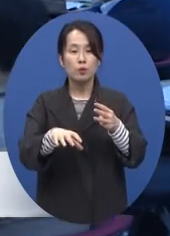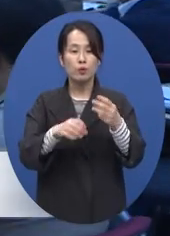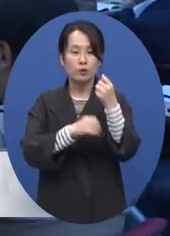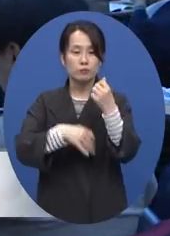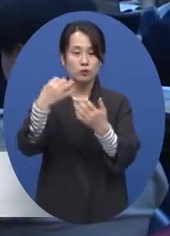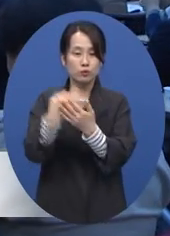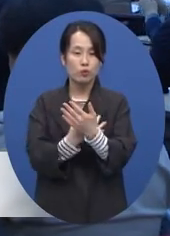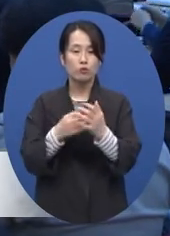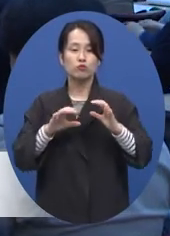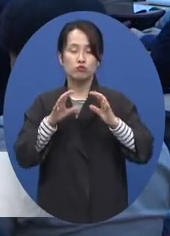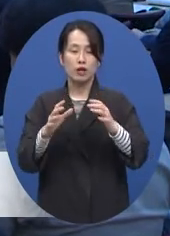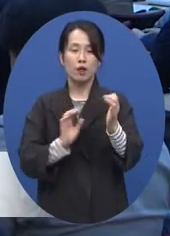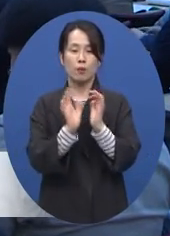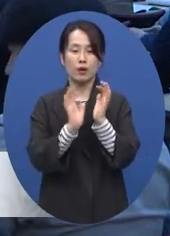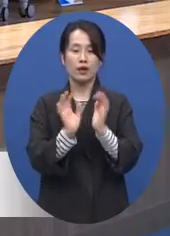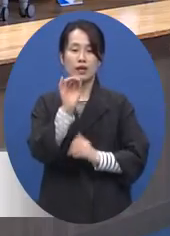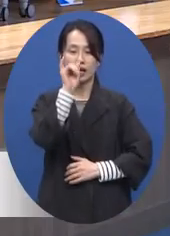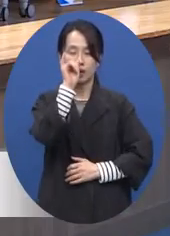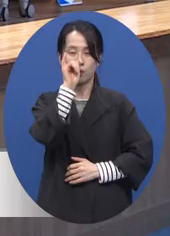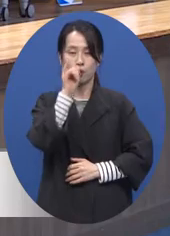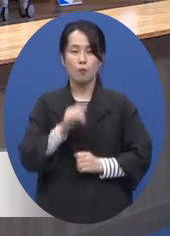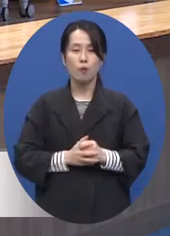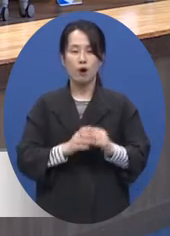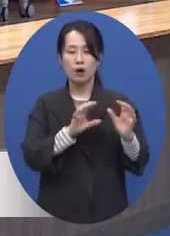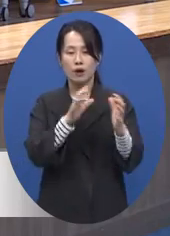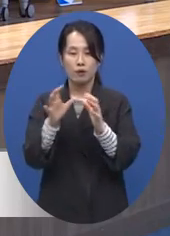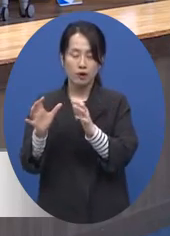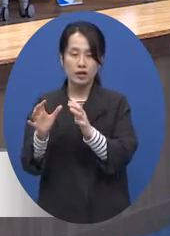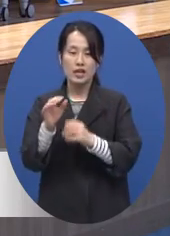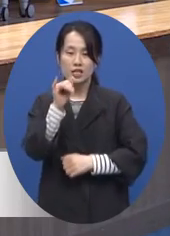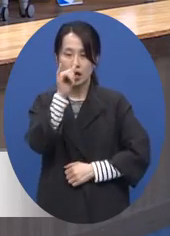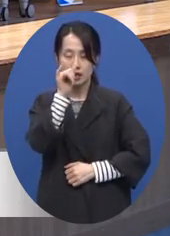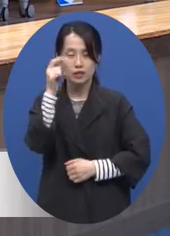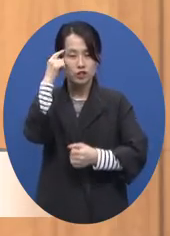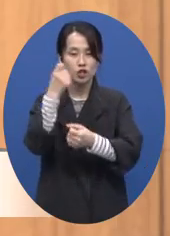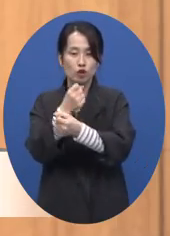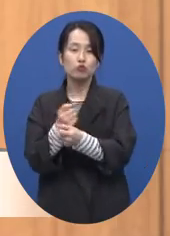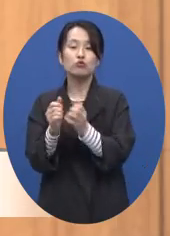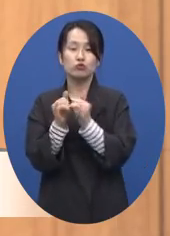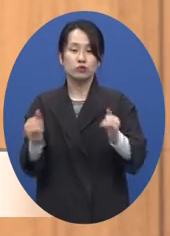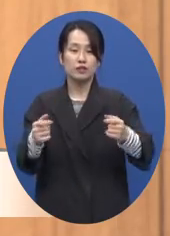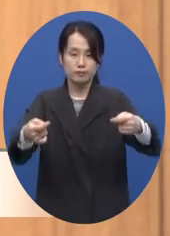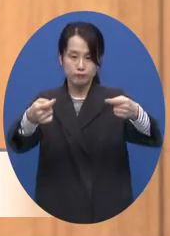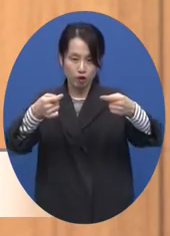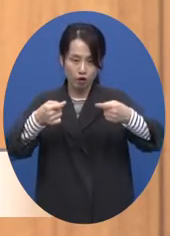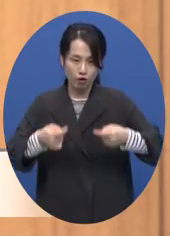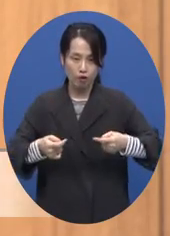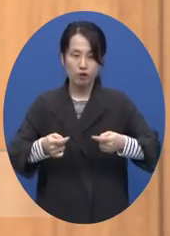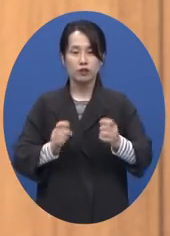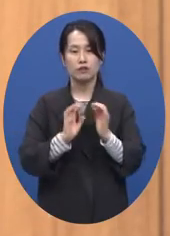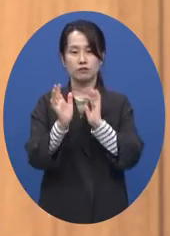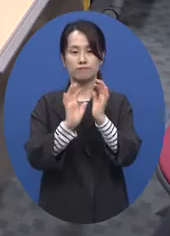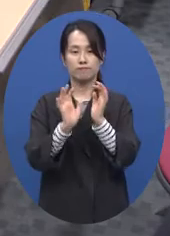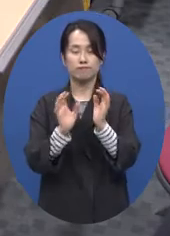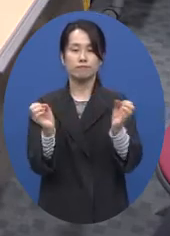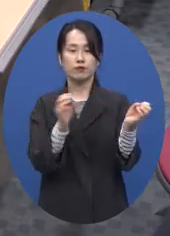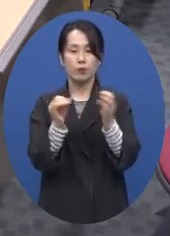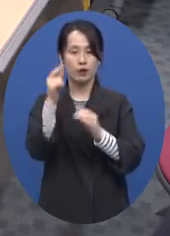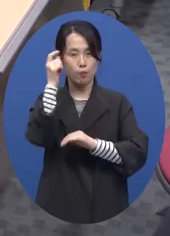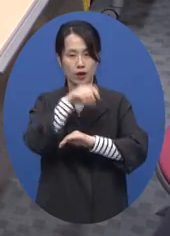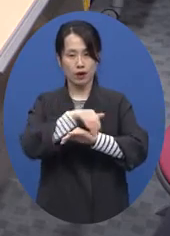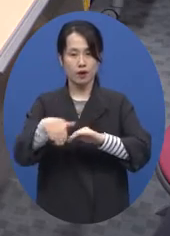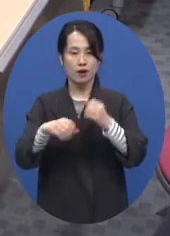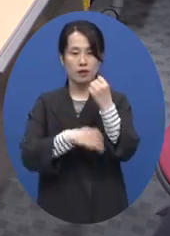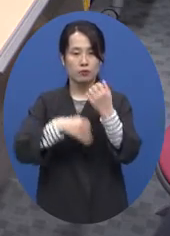기본소득 국제 컨퍼런스가 열립니다 각국에서 진행되고 있는 기본 소득의 현주소를 세계 석학들이 공유 합니다 특히